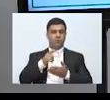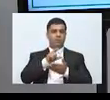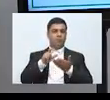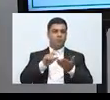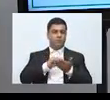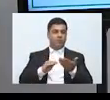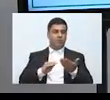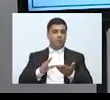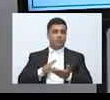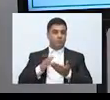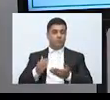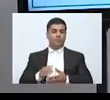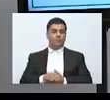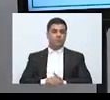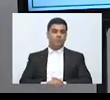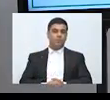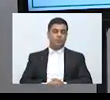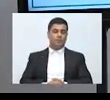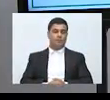etadi.